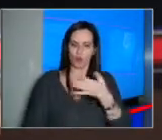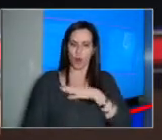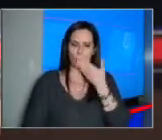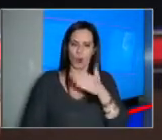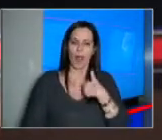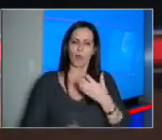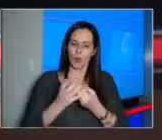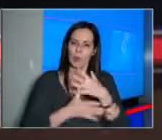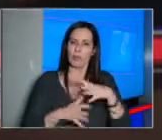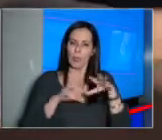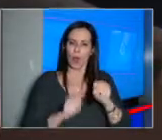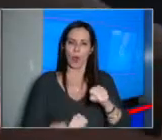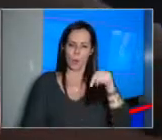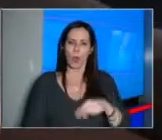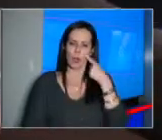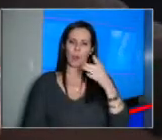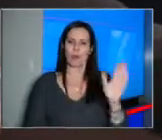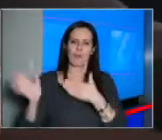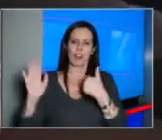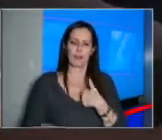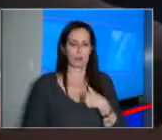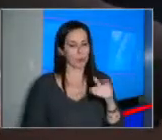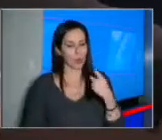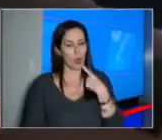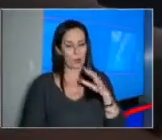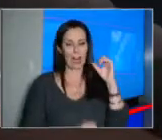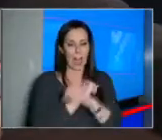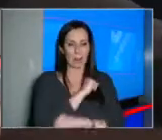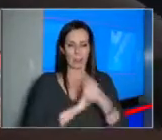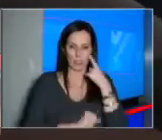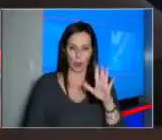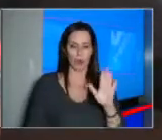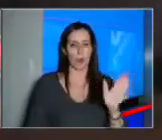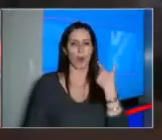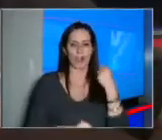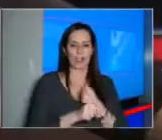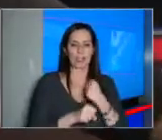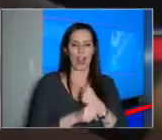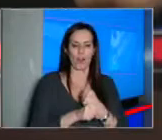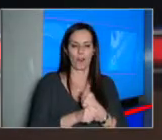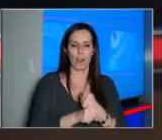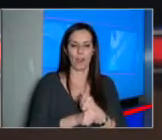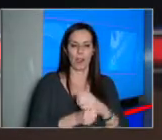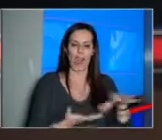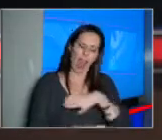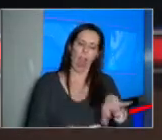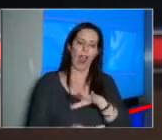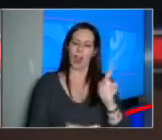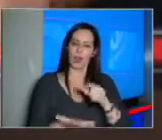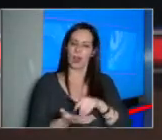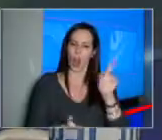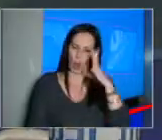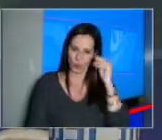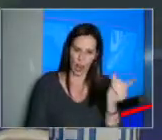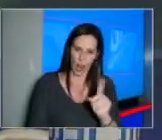שלנו, אנחנו נקים התנחלות במקלט, נראה אתכם מפנים אותנו. את לא אומרת לסטודנטים, תקשיבו, בוא נעשה עבודת תיעוד ארכיונית בשביל